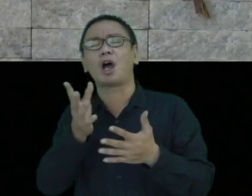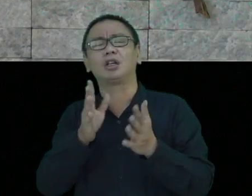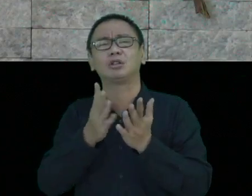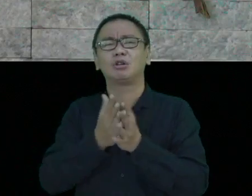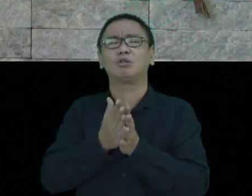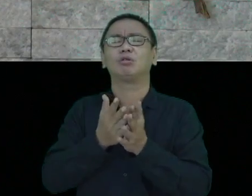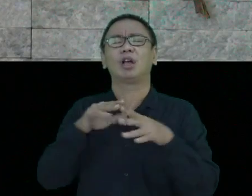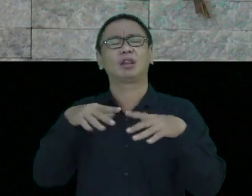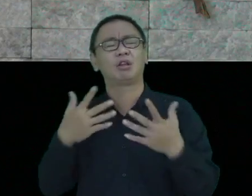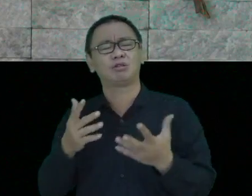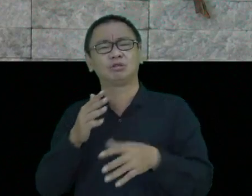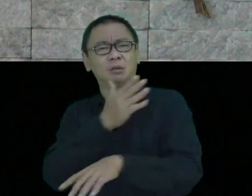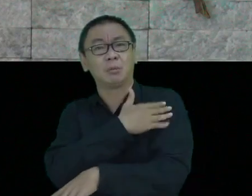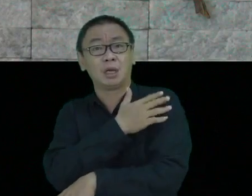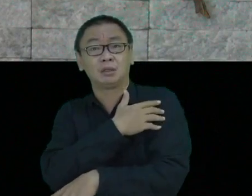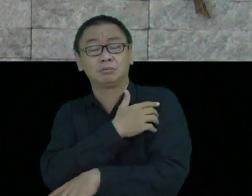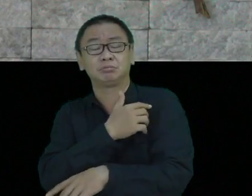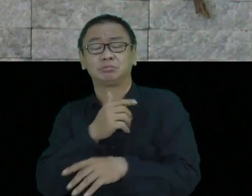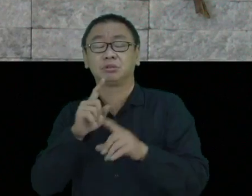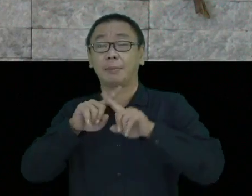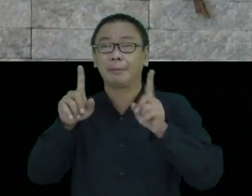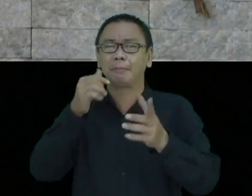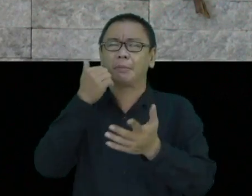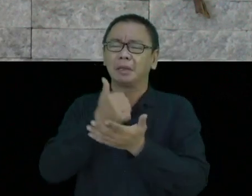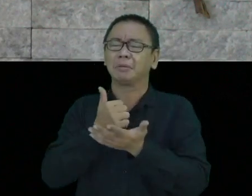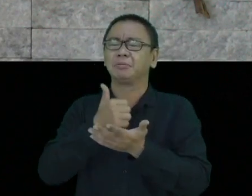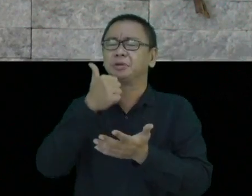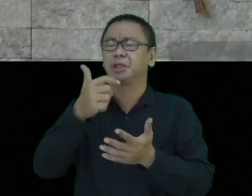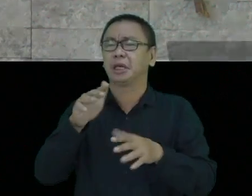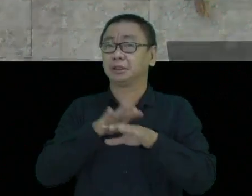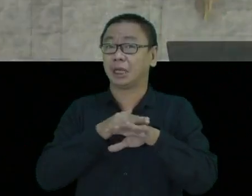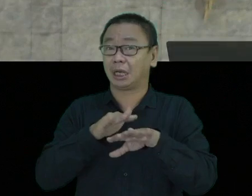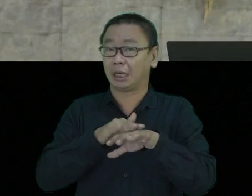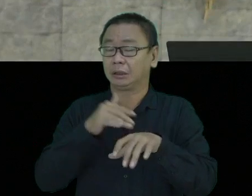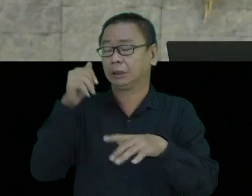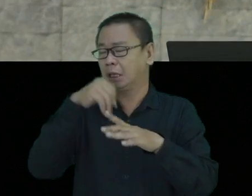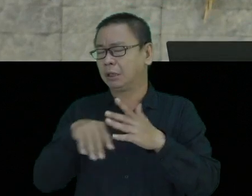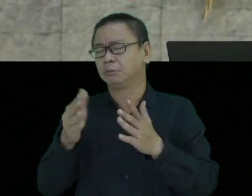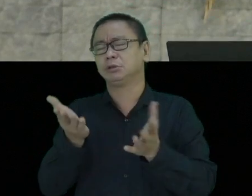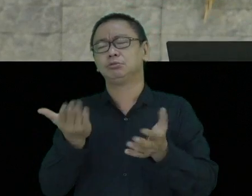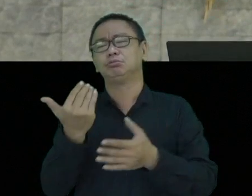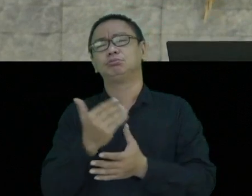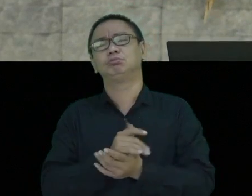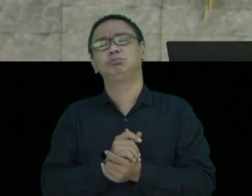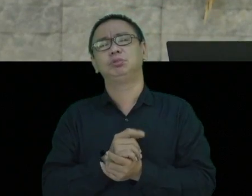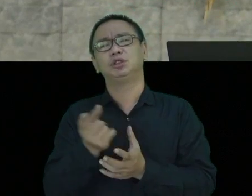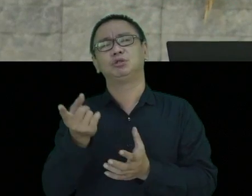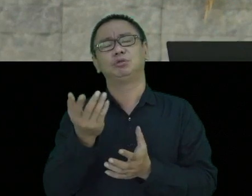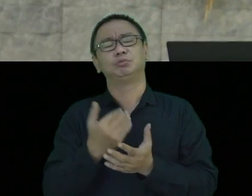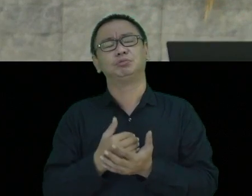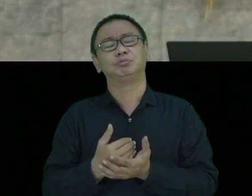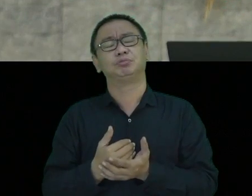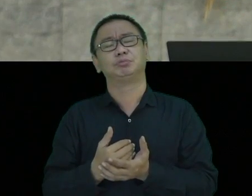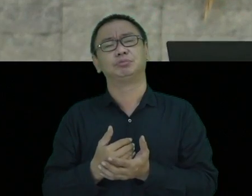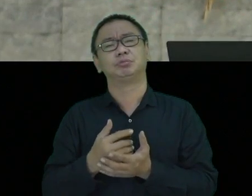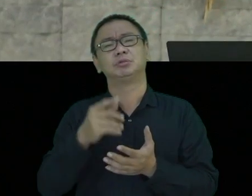Tetapi benar-benar sesuatu yang dapat kita rasakan di dalam hidup. Ya, kenapa kemudian saya pertanyakan ada